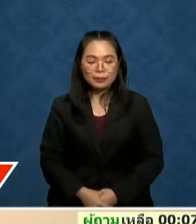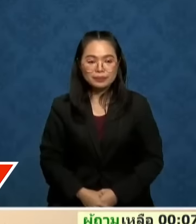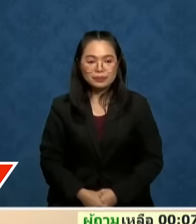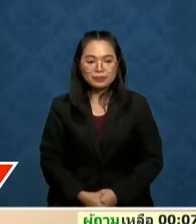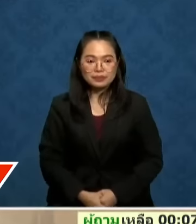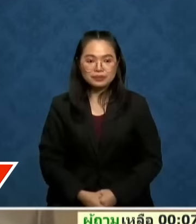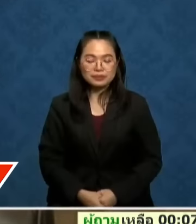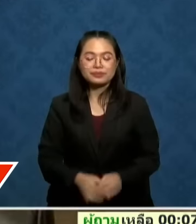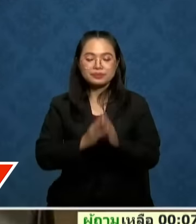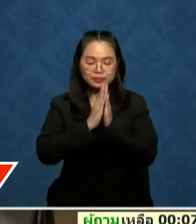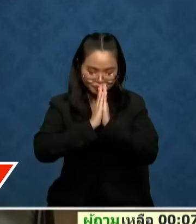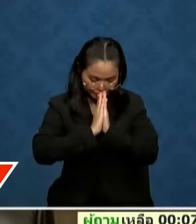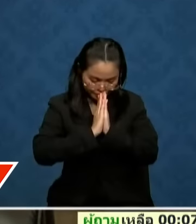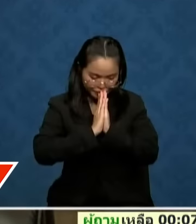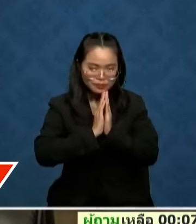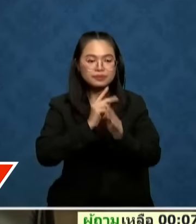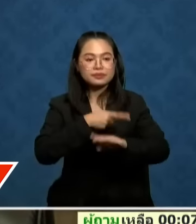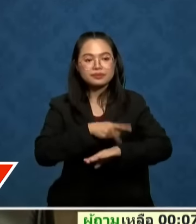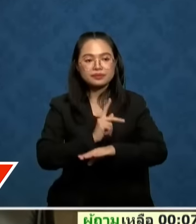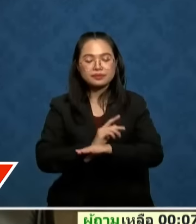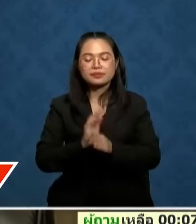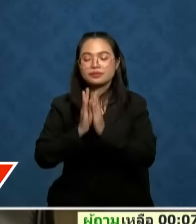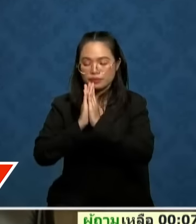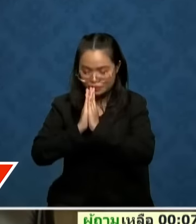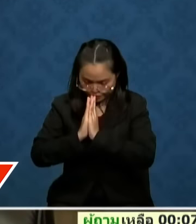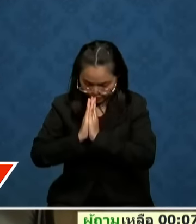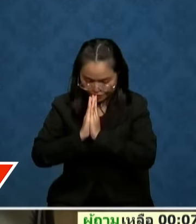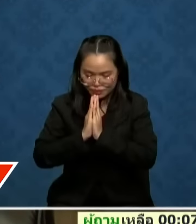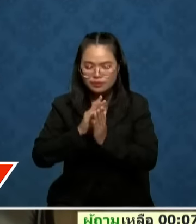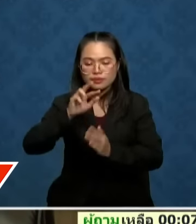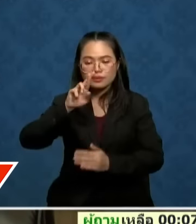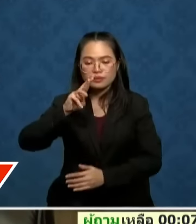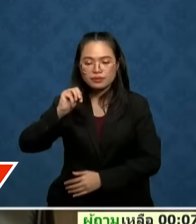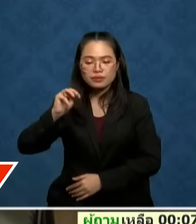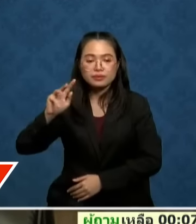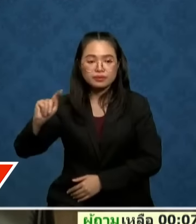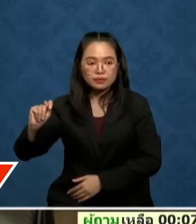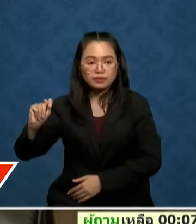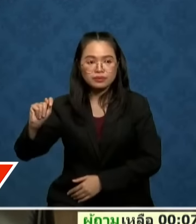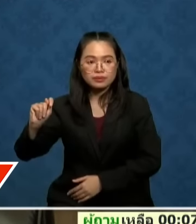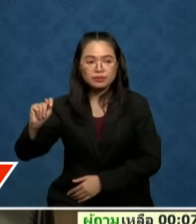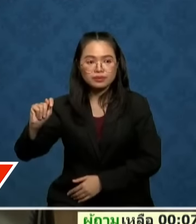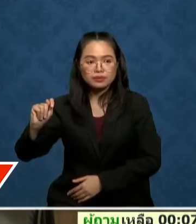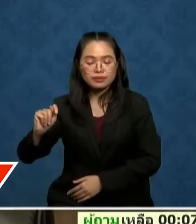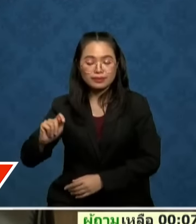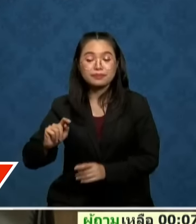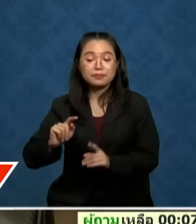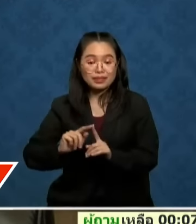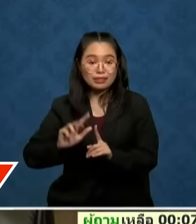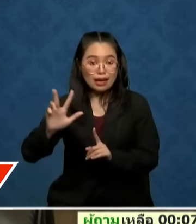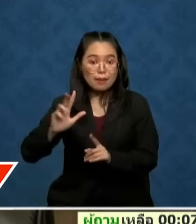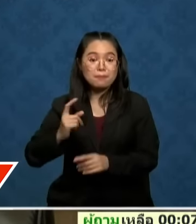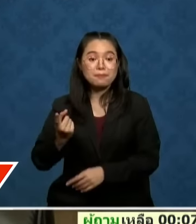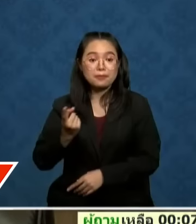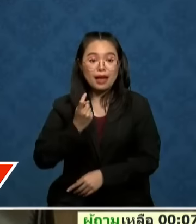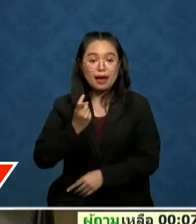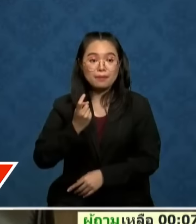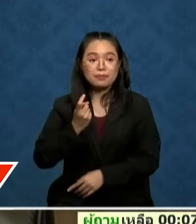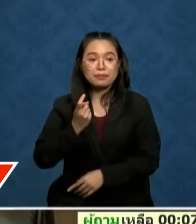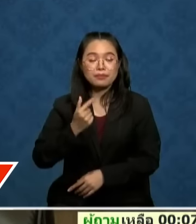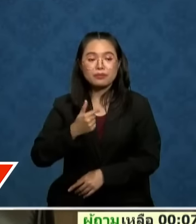ครับขอบคุณท่านประธานนะครับแล้วก็ขอบคุณไปยังท่านรัฐมนตรีครับก็ในคำถามที่3นะครับก่อนจะเข้าสู่คำถามที่3ผม